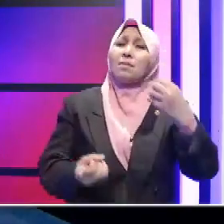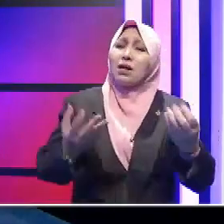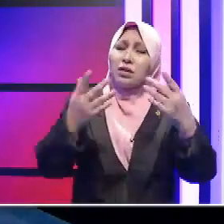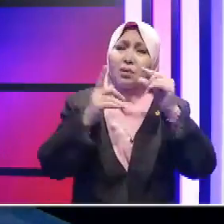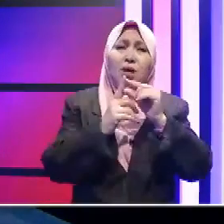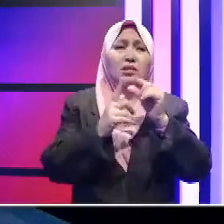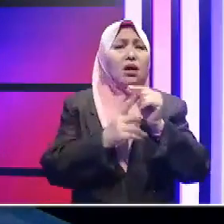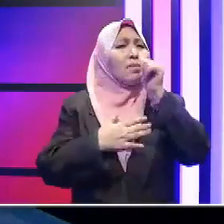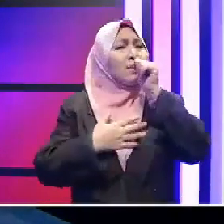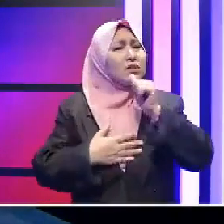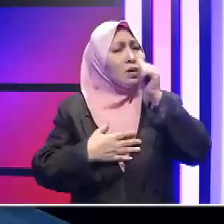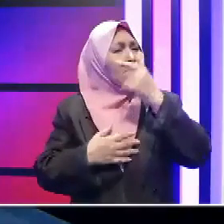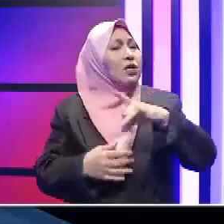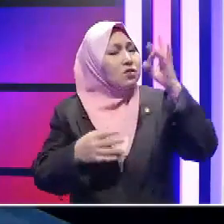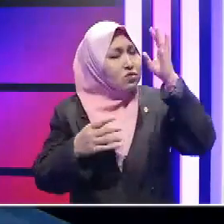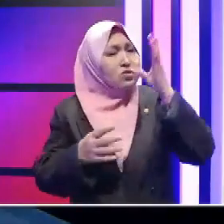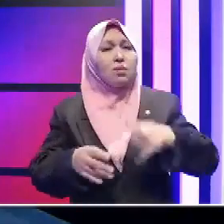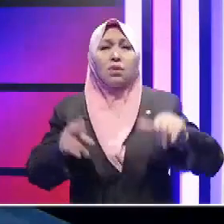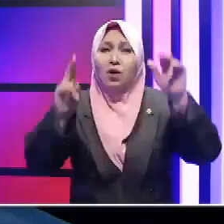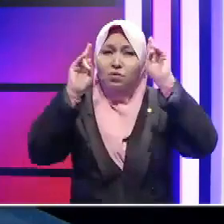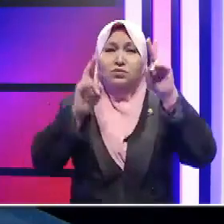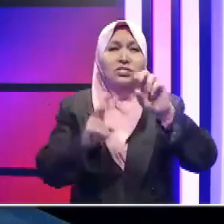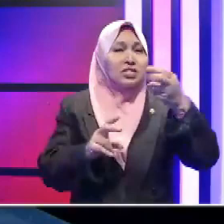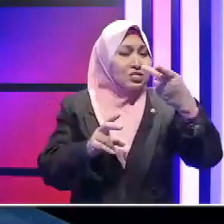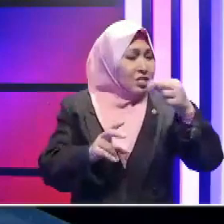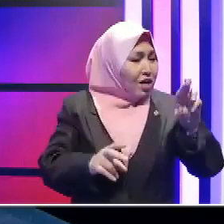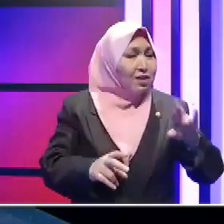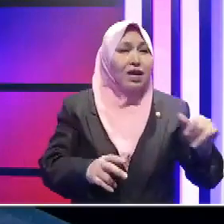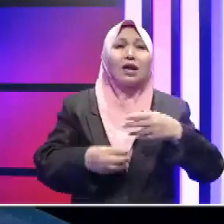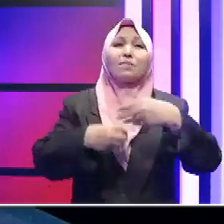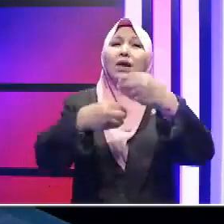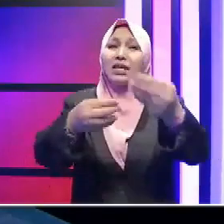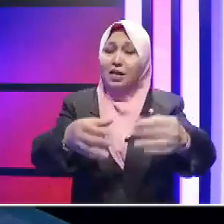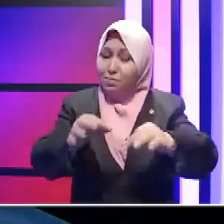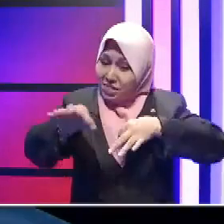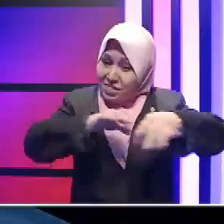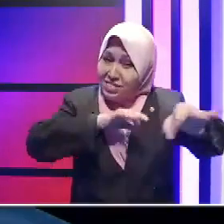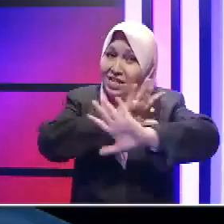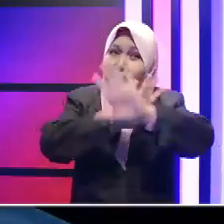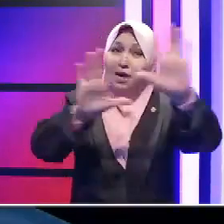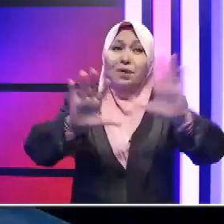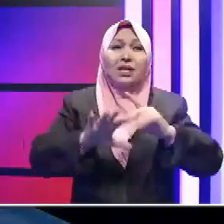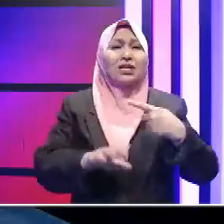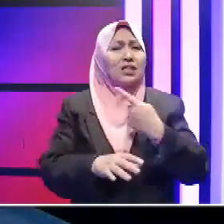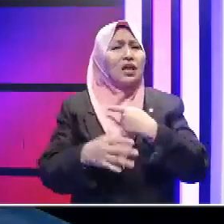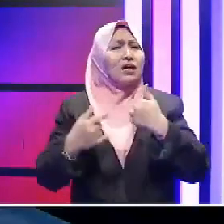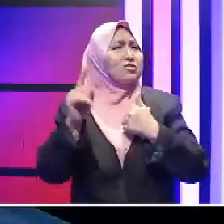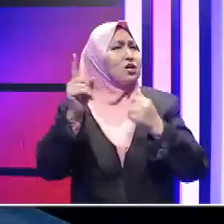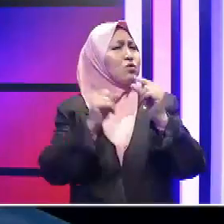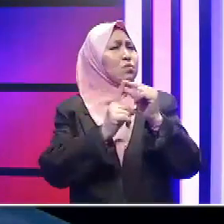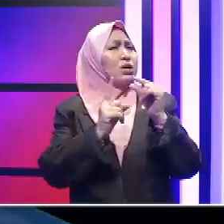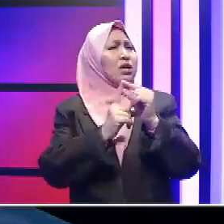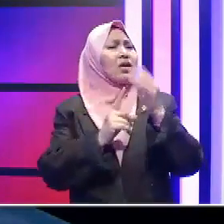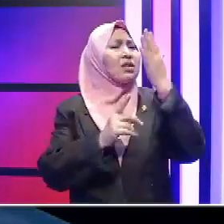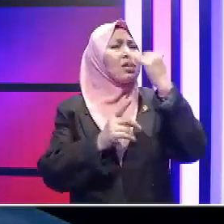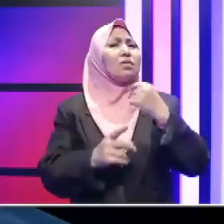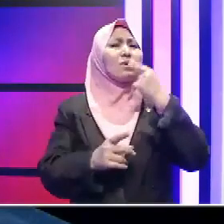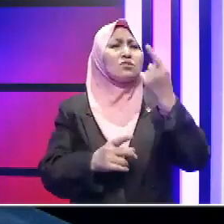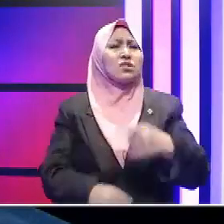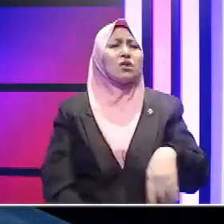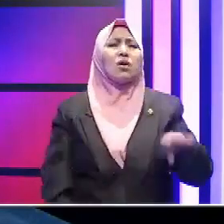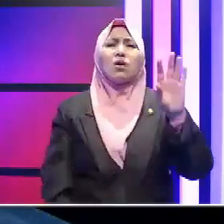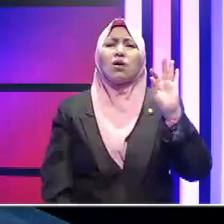Sabo nih bisa Allah Ustaz akan memberi pencerahan kepada kita semua hanya ada satu perkataan Kenapa disebut